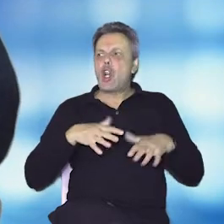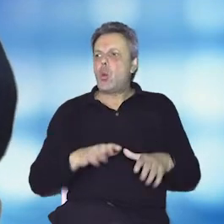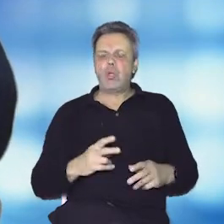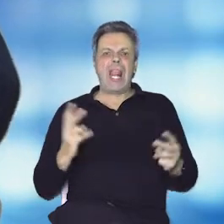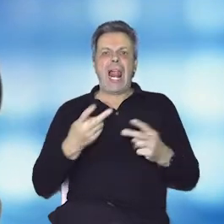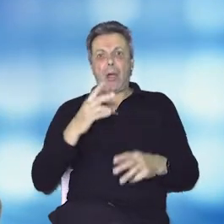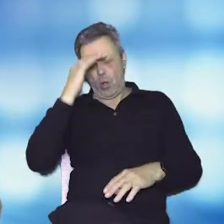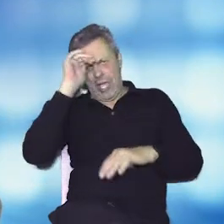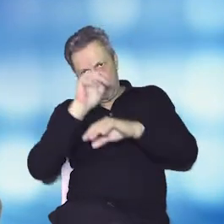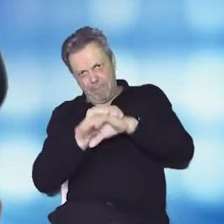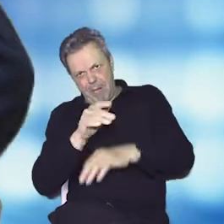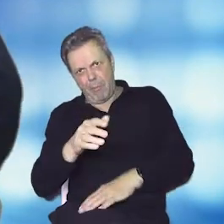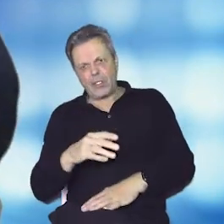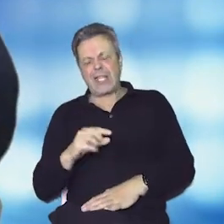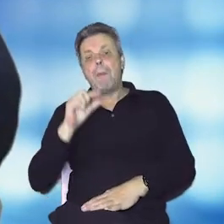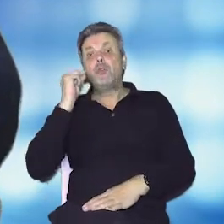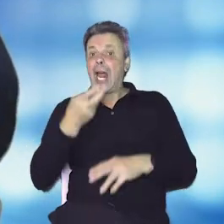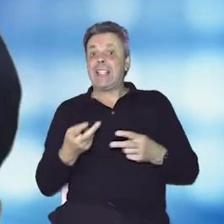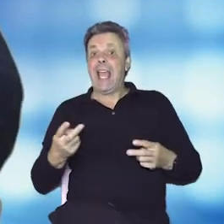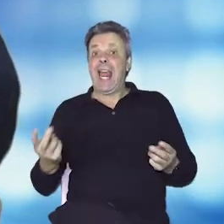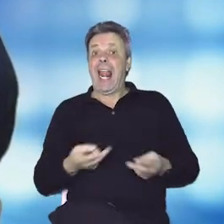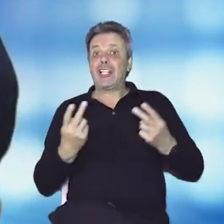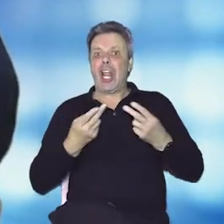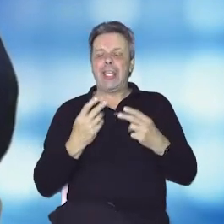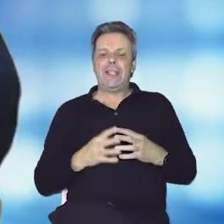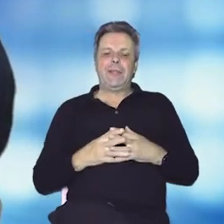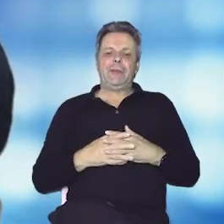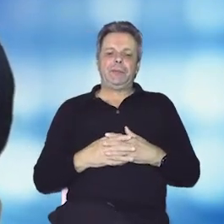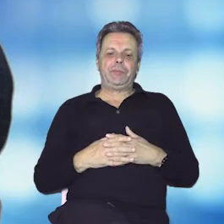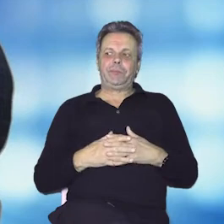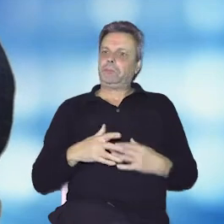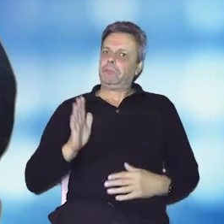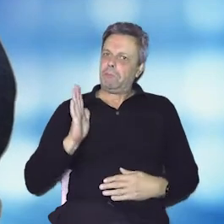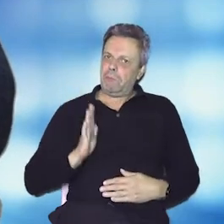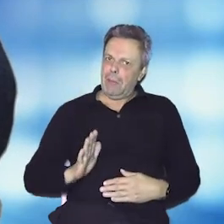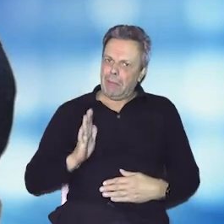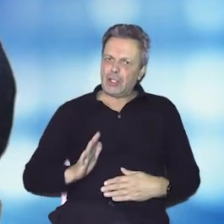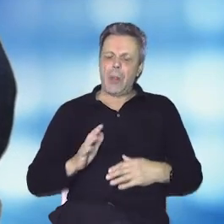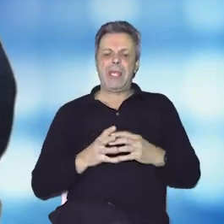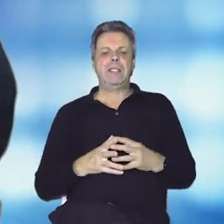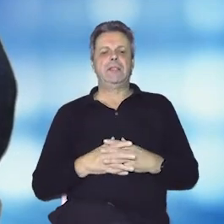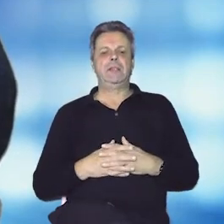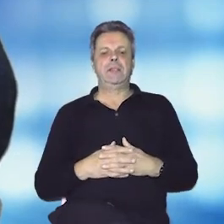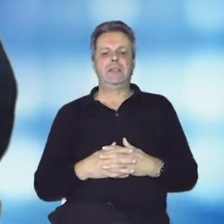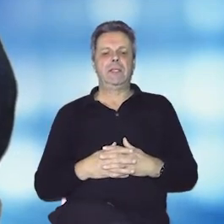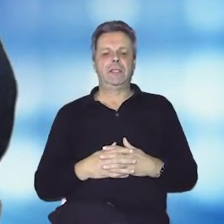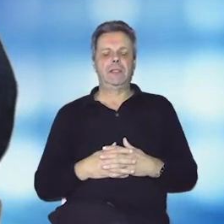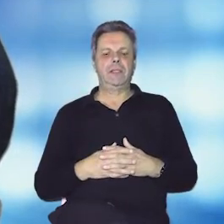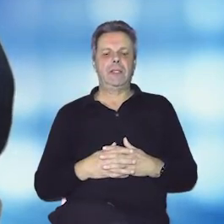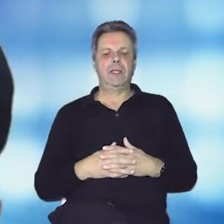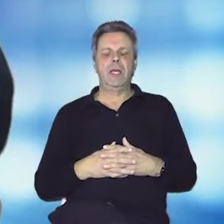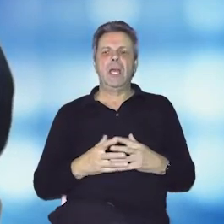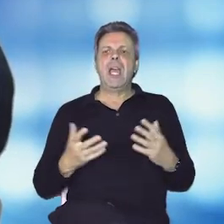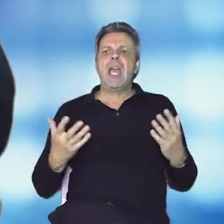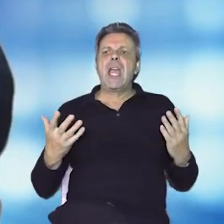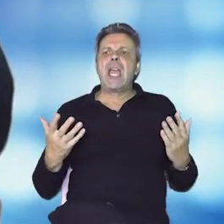lako ih je i dečke lakše prepoznati na cesti, vrlo pristojni. I recite,